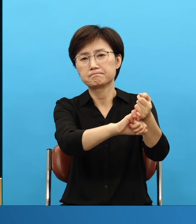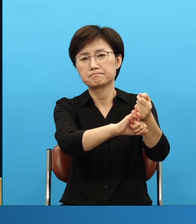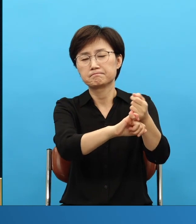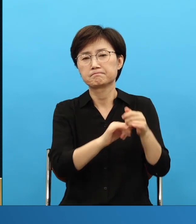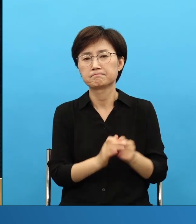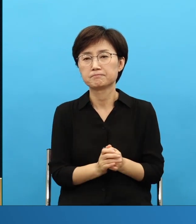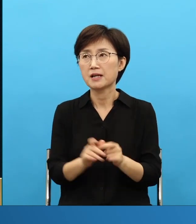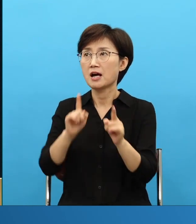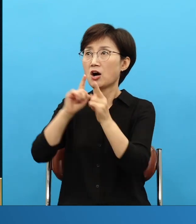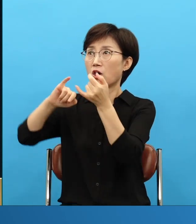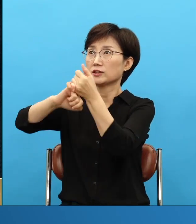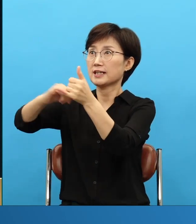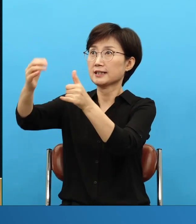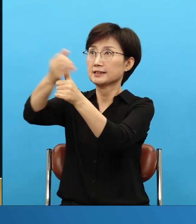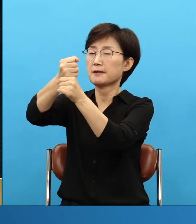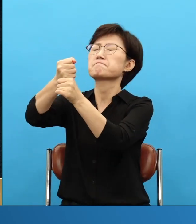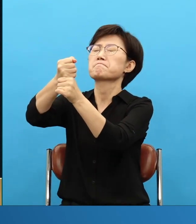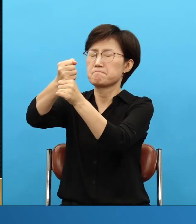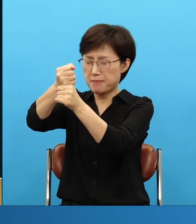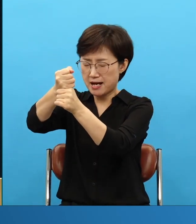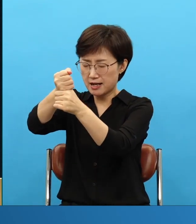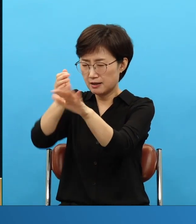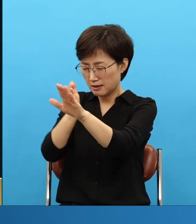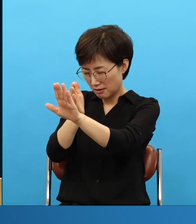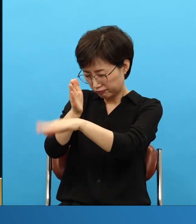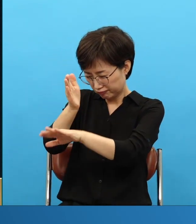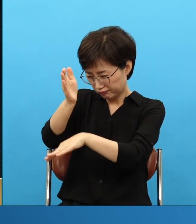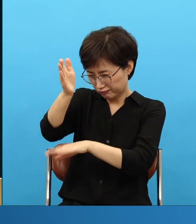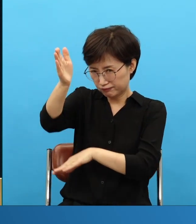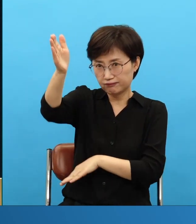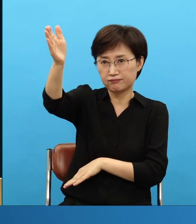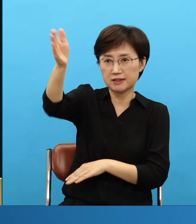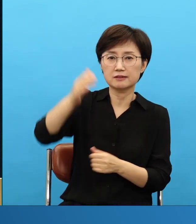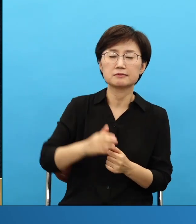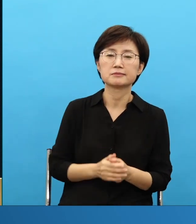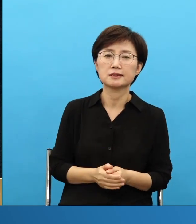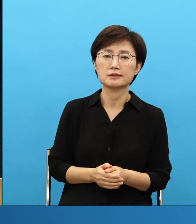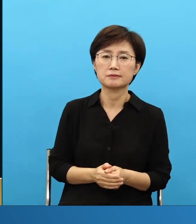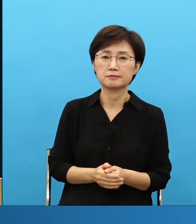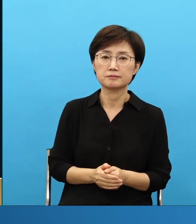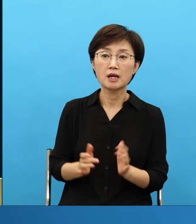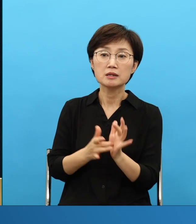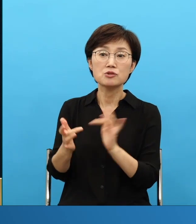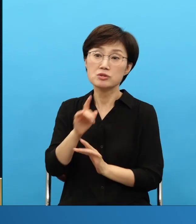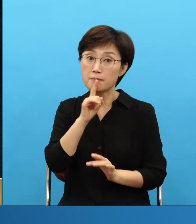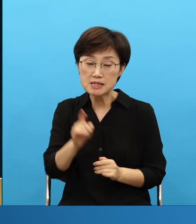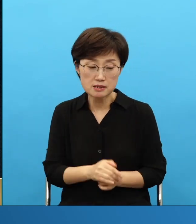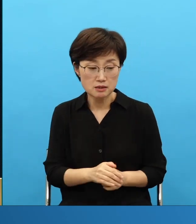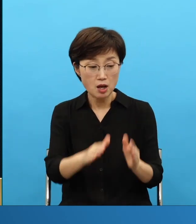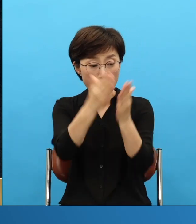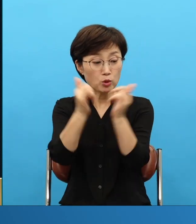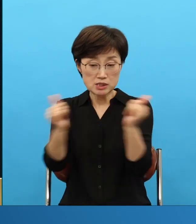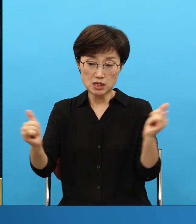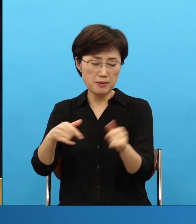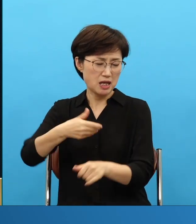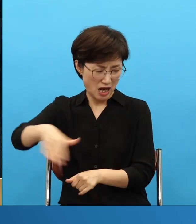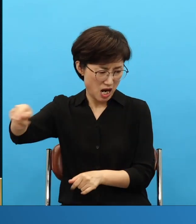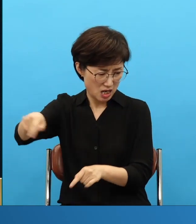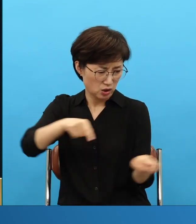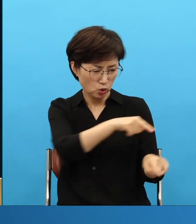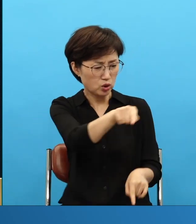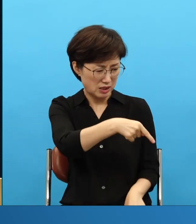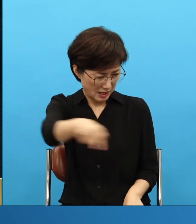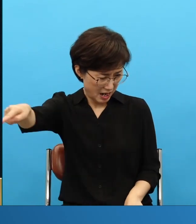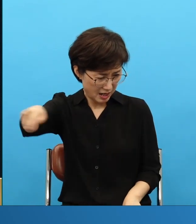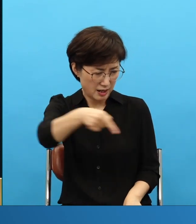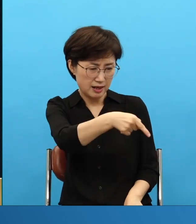그거 붙잡고 가겠다는 겁니다. He's now saying, this is what I will take hold of and go forward with. 만민에게로 가라. Go to all peoples. 내 이름으로 귀신 쫓아내라. Cast out